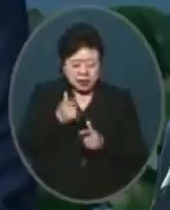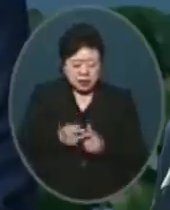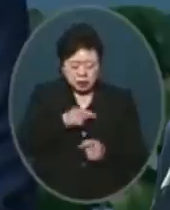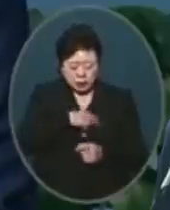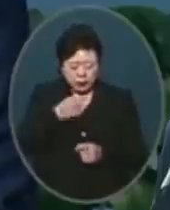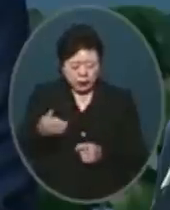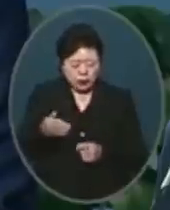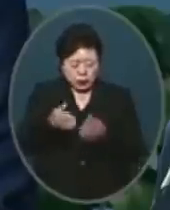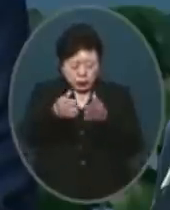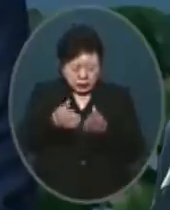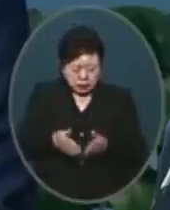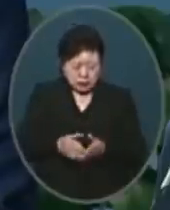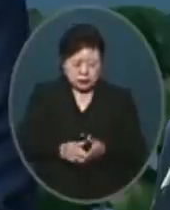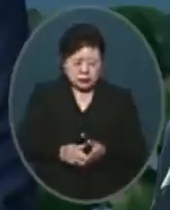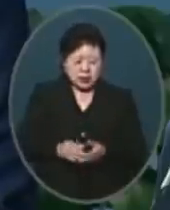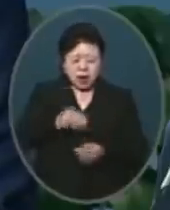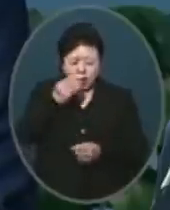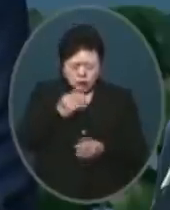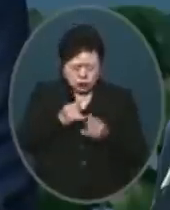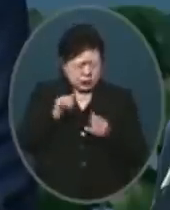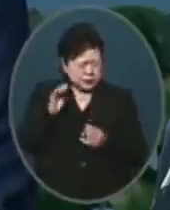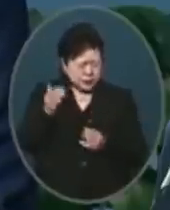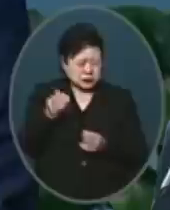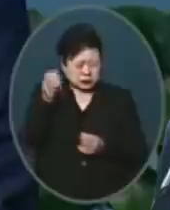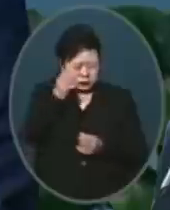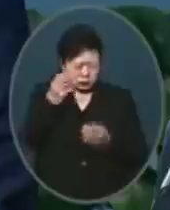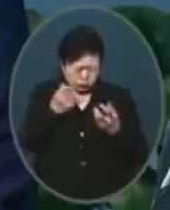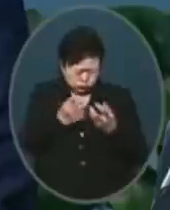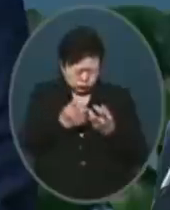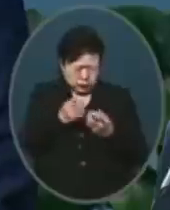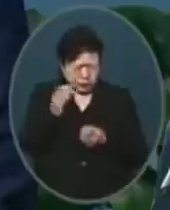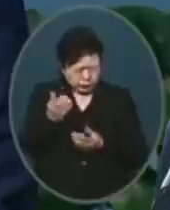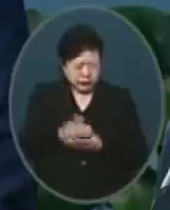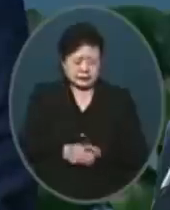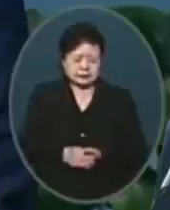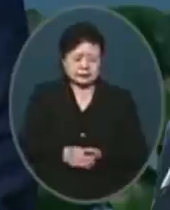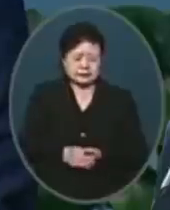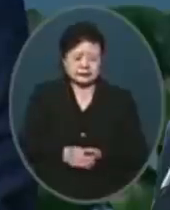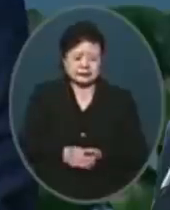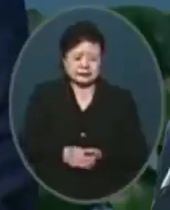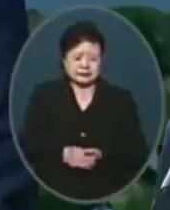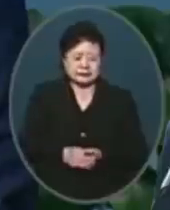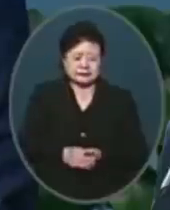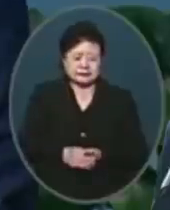예수님의 보혈로 말미암아 거룩한 사람이 되어서 성령을 모실 수 있다.